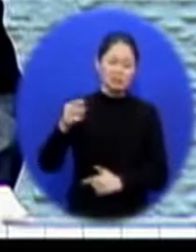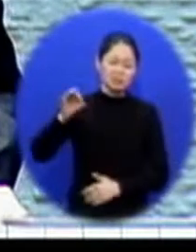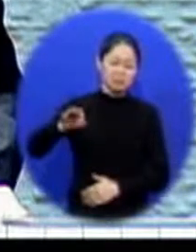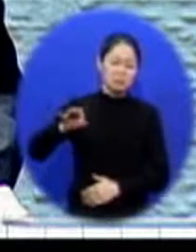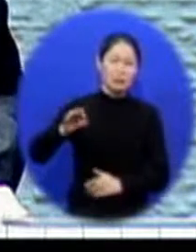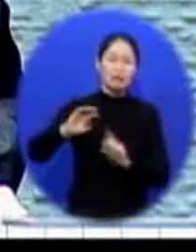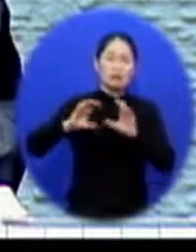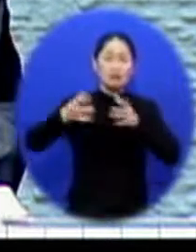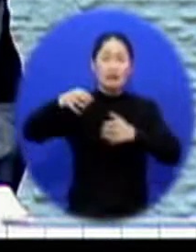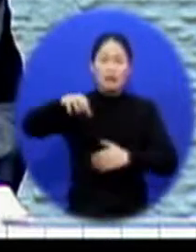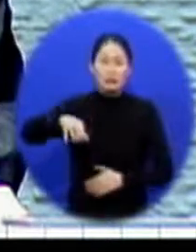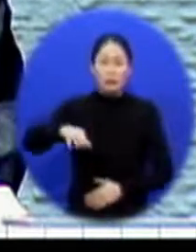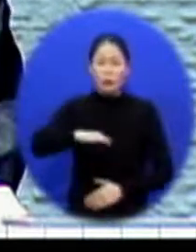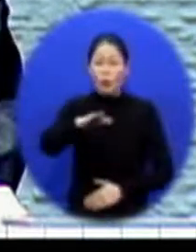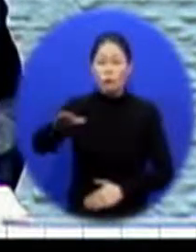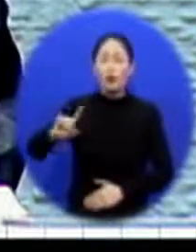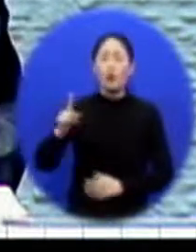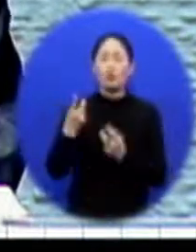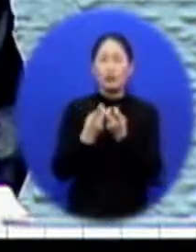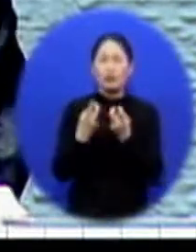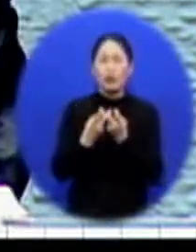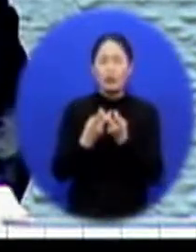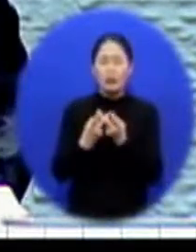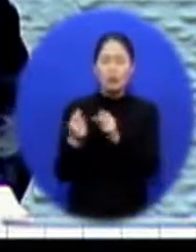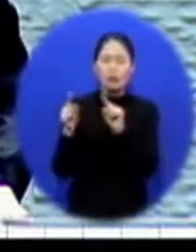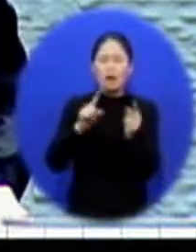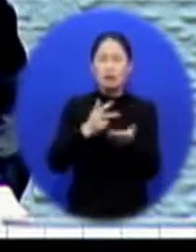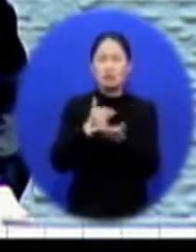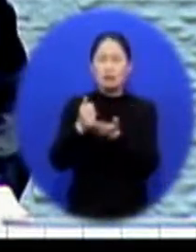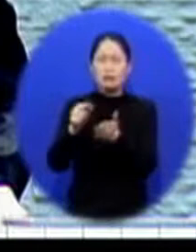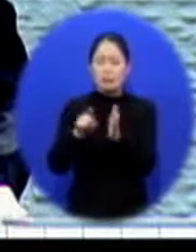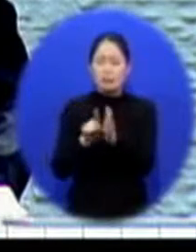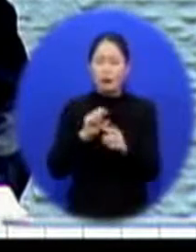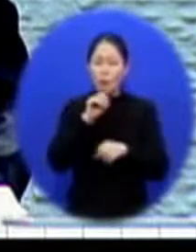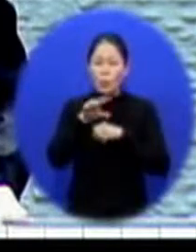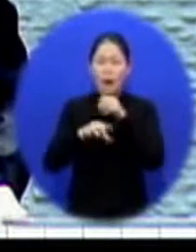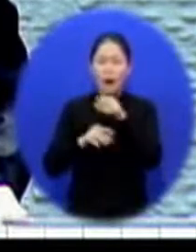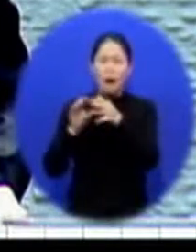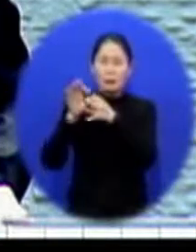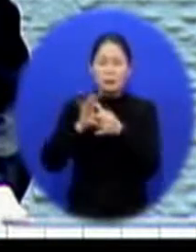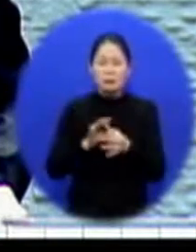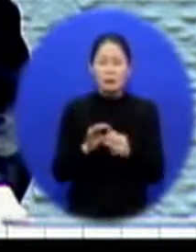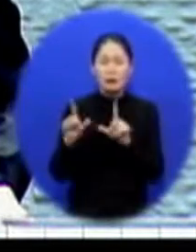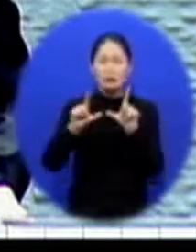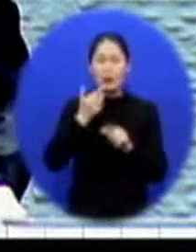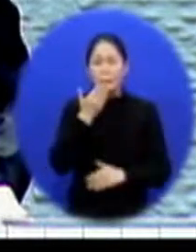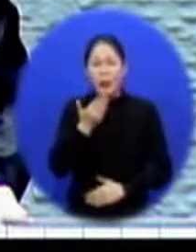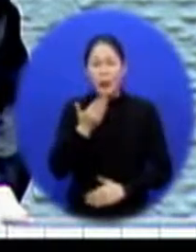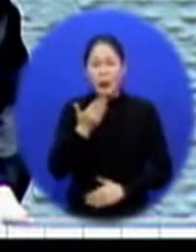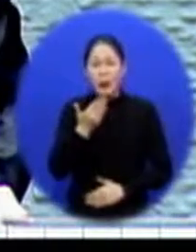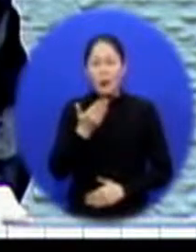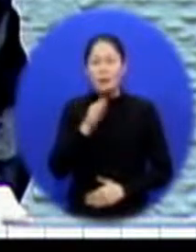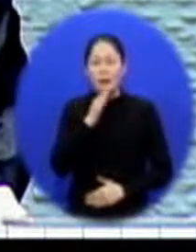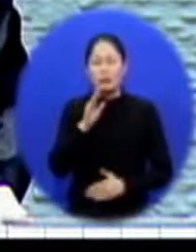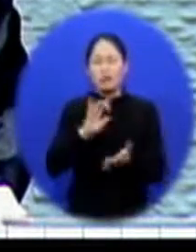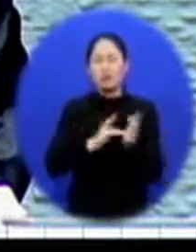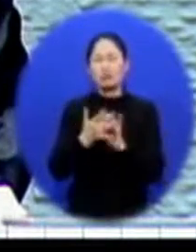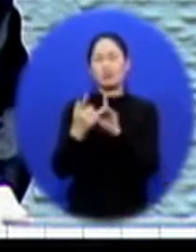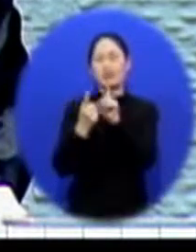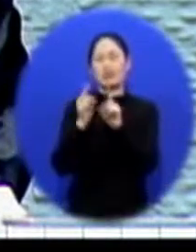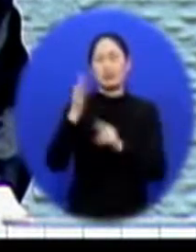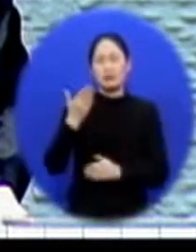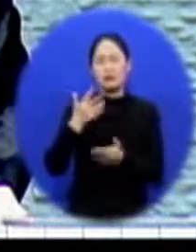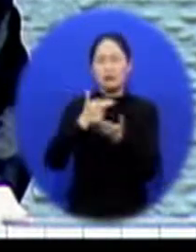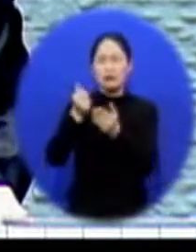여러분들이 어떻게 부활의 주님 신앙 고백하며 사랑합니까 예수님 만나셔야 주님 바라보는 을 드셔야